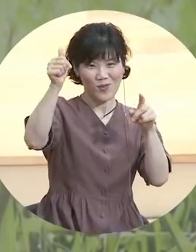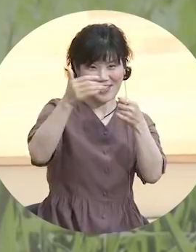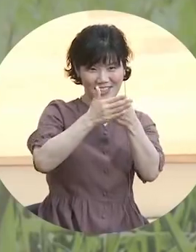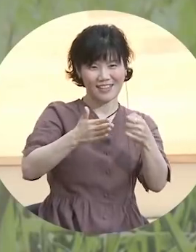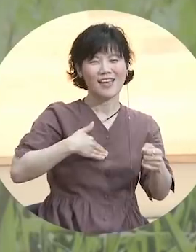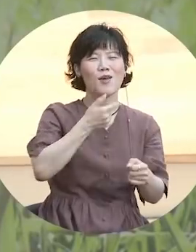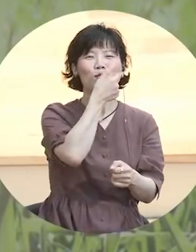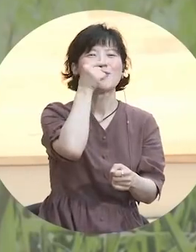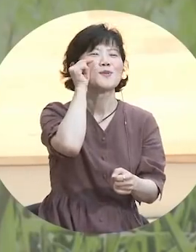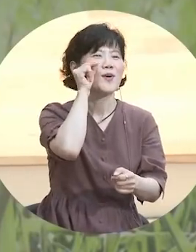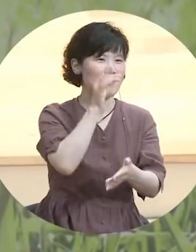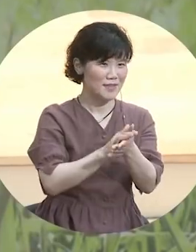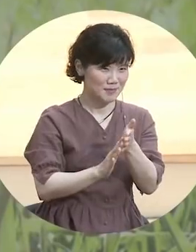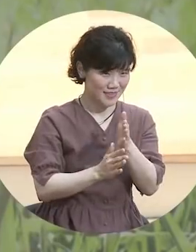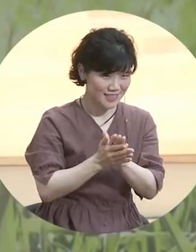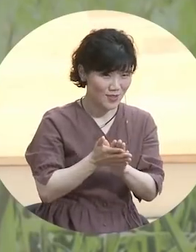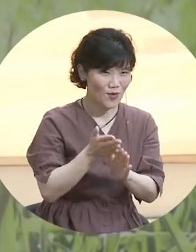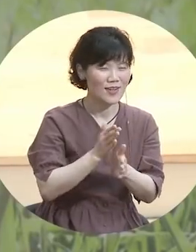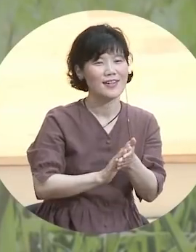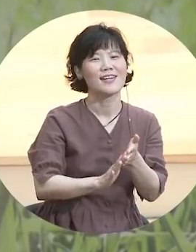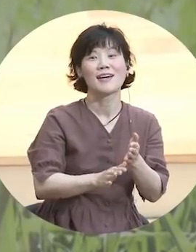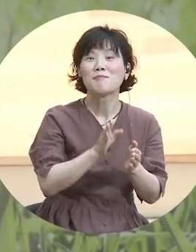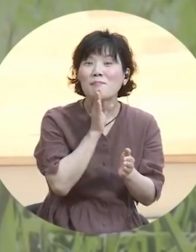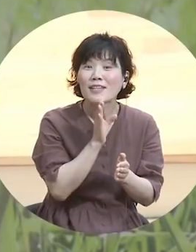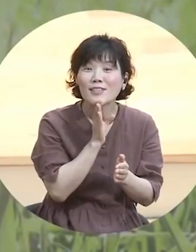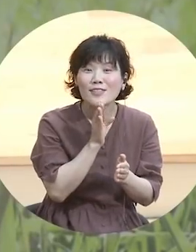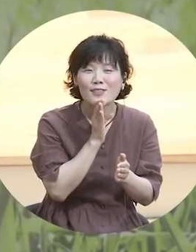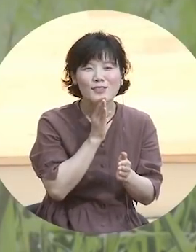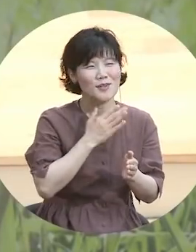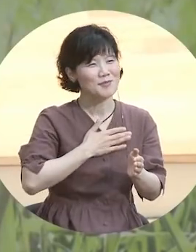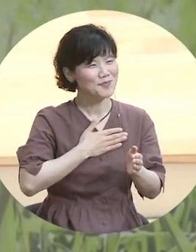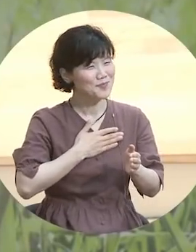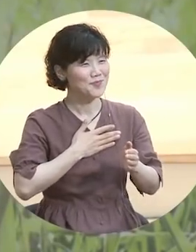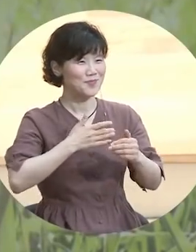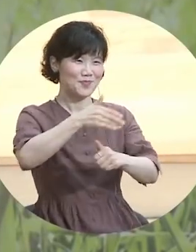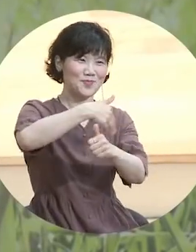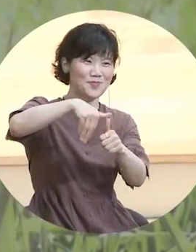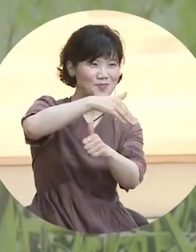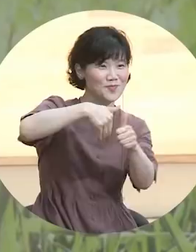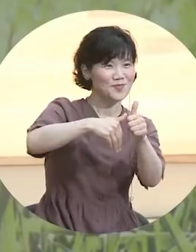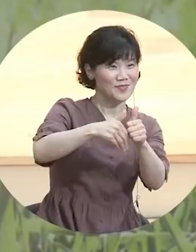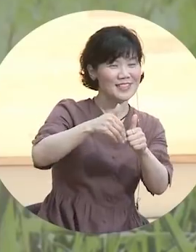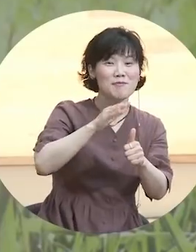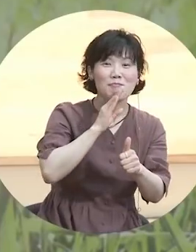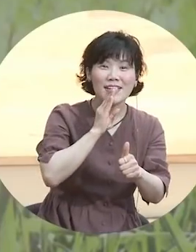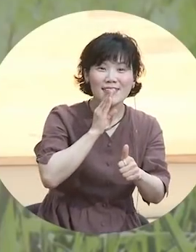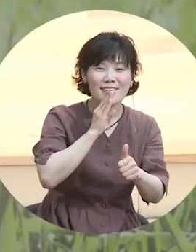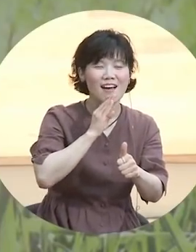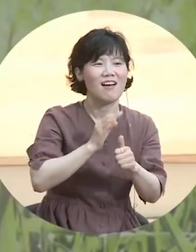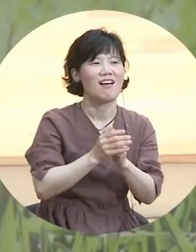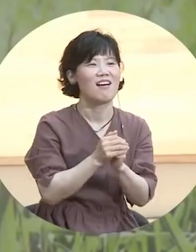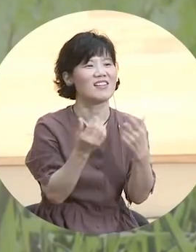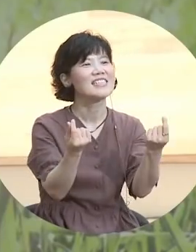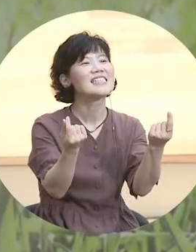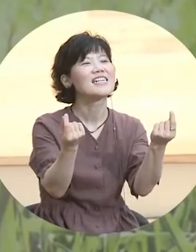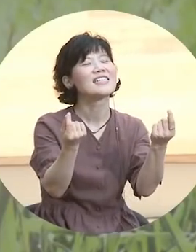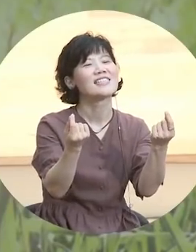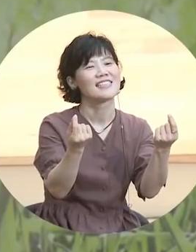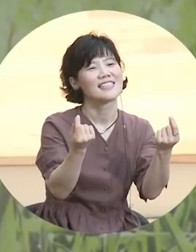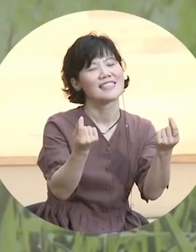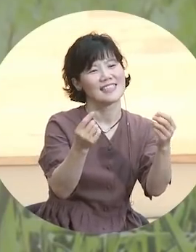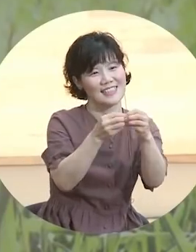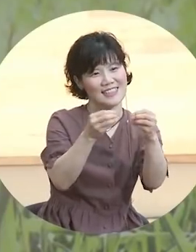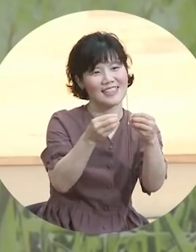목자시니 내게 부족함이 없으리로다. 정말로 낭만적이고 목가적인 분위기가 연출되어지는 그런 시지